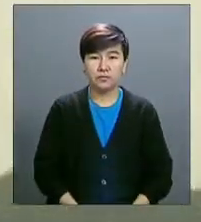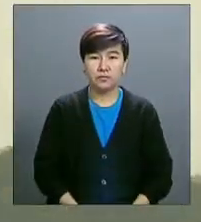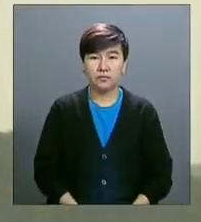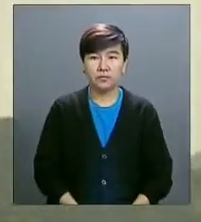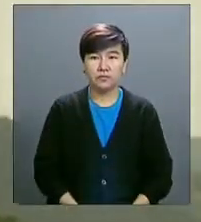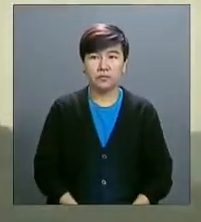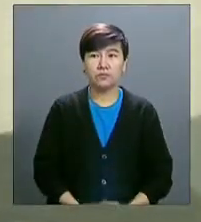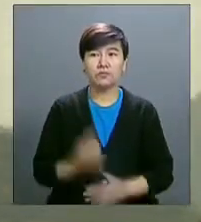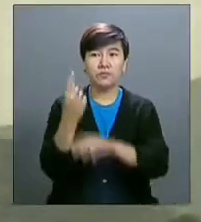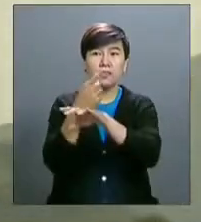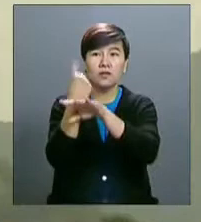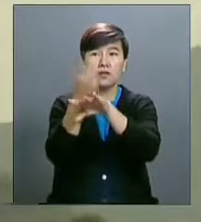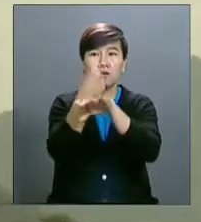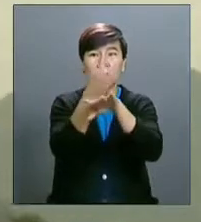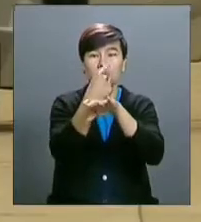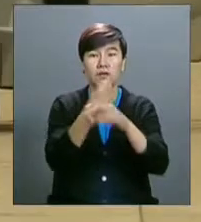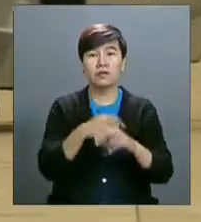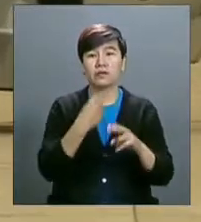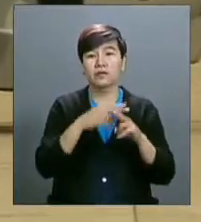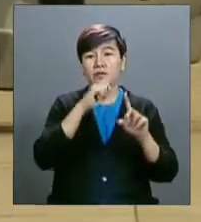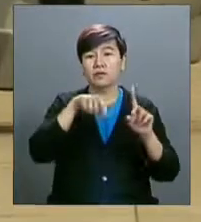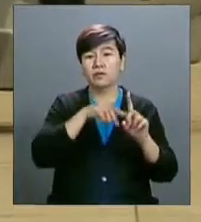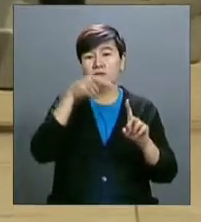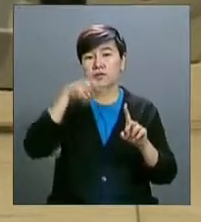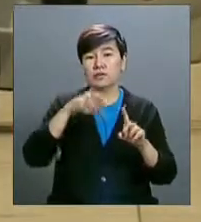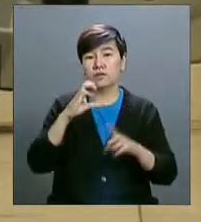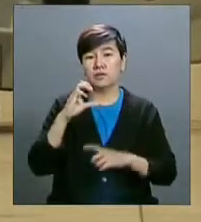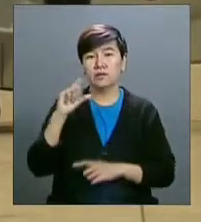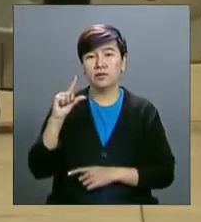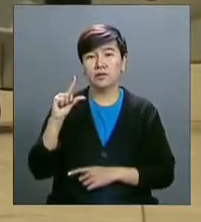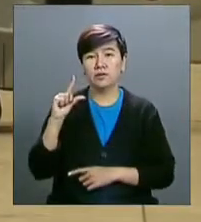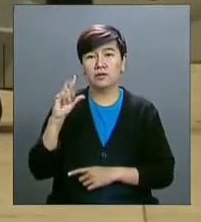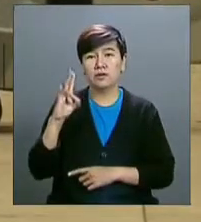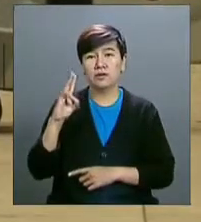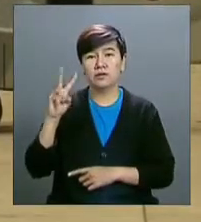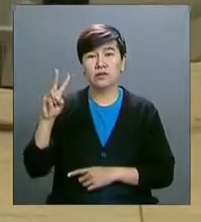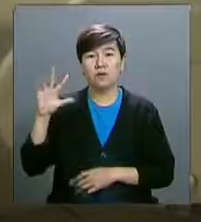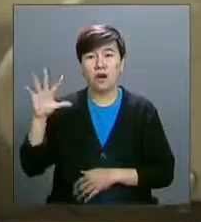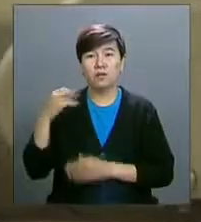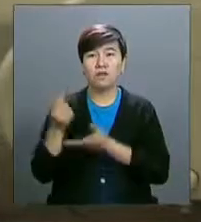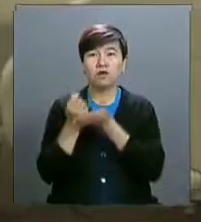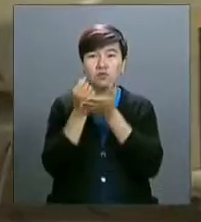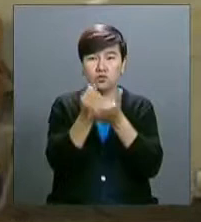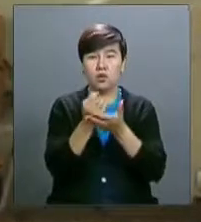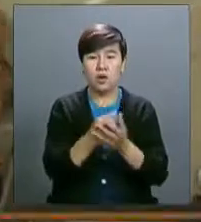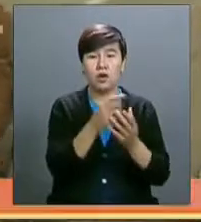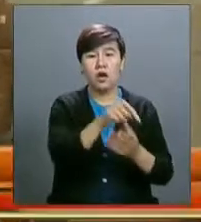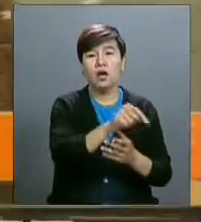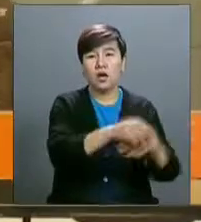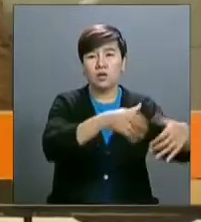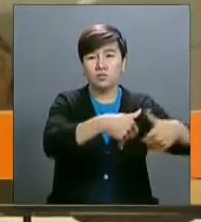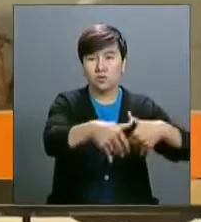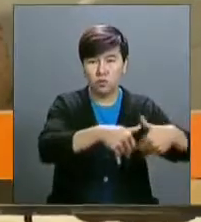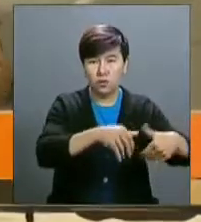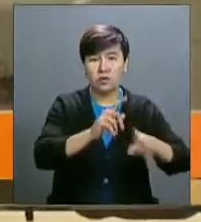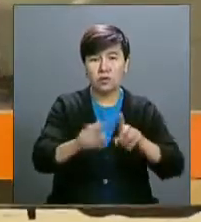เฮลิคอปเตอร์แบบ EC-725 จะเข้ามามีบทบาทสำคัญในการบรรเทาภัยพิบัติมากขึ้นหลังจากกองทัพอากาศจัดห